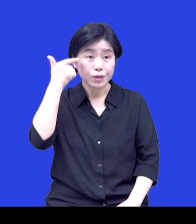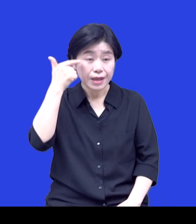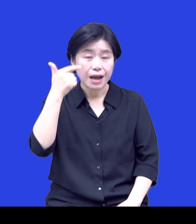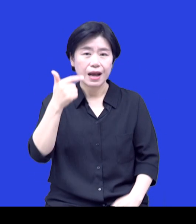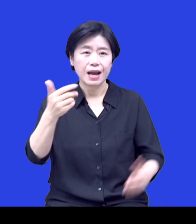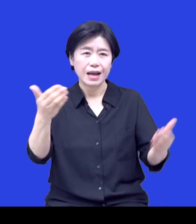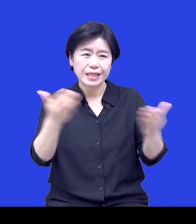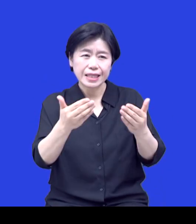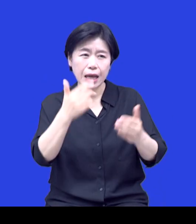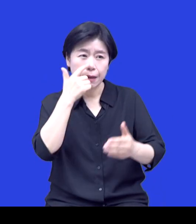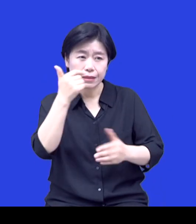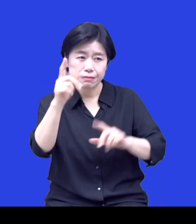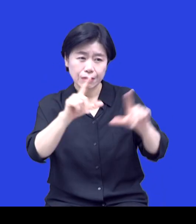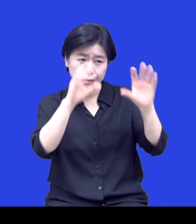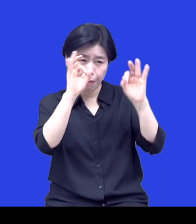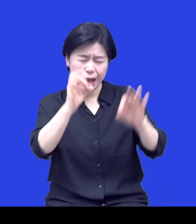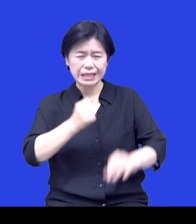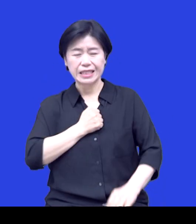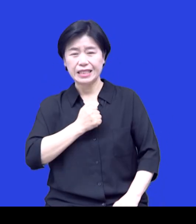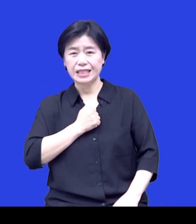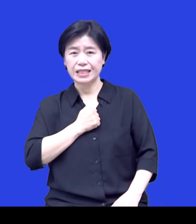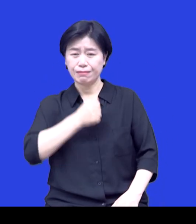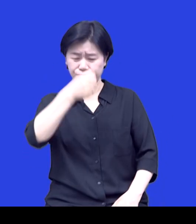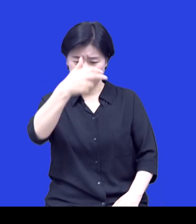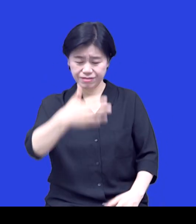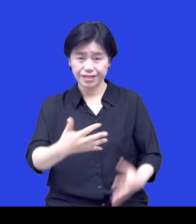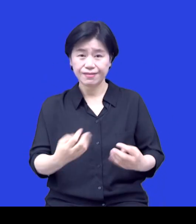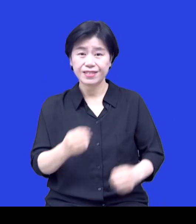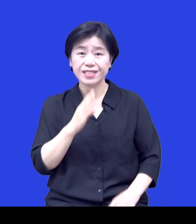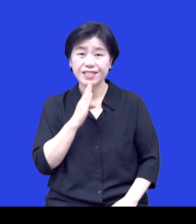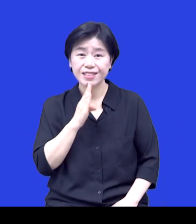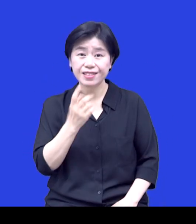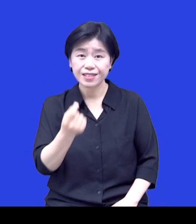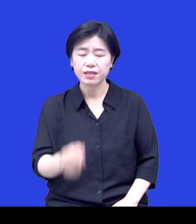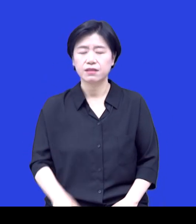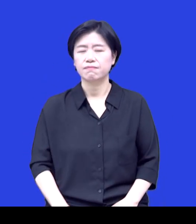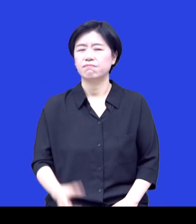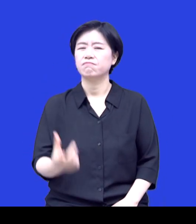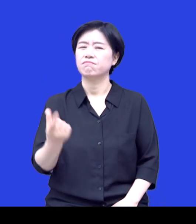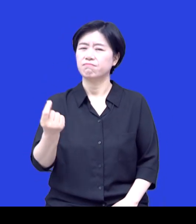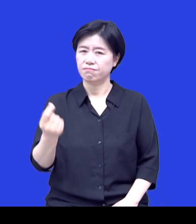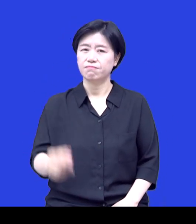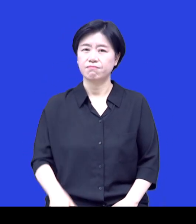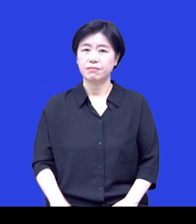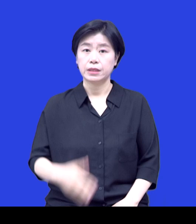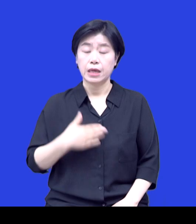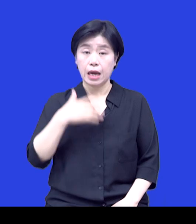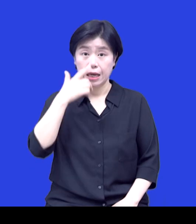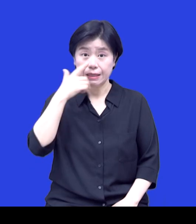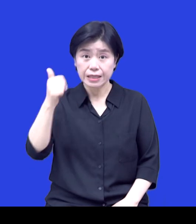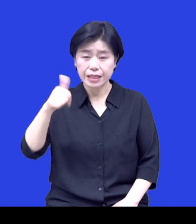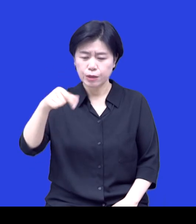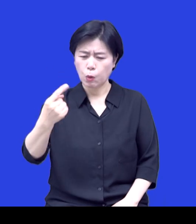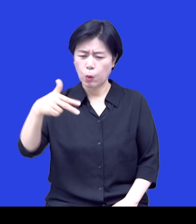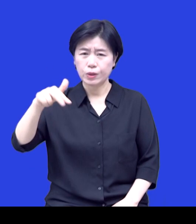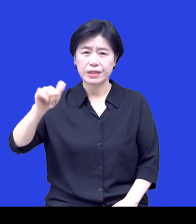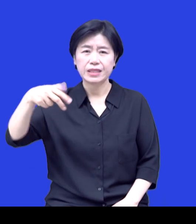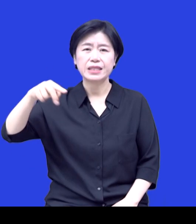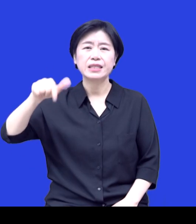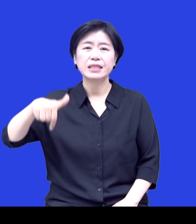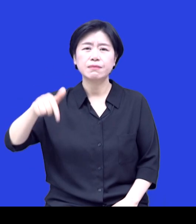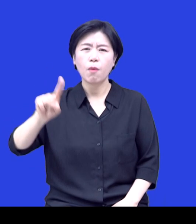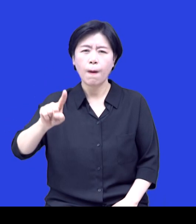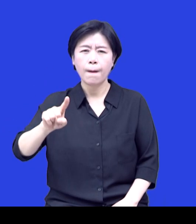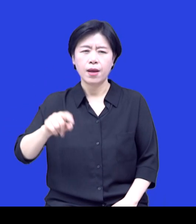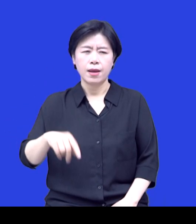아버지가 영악했으면 좋겠고 뭐 이런 순간들이 있잖아요. 그러니까 우리 아버님은 진짜 고지식하고 정직하신 분이에요.